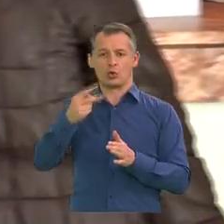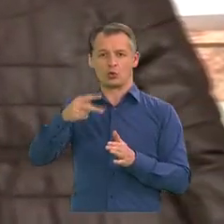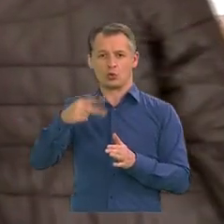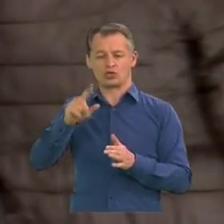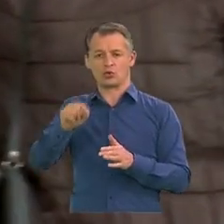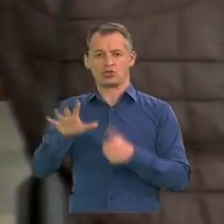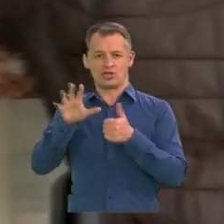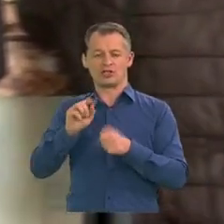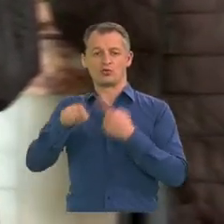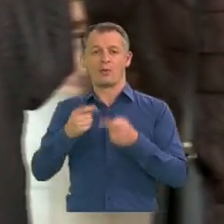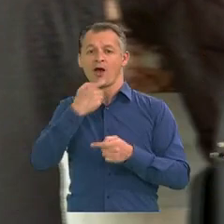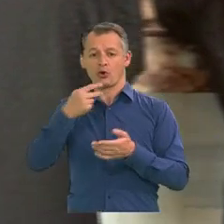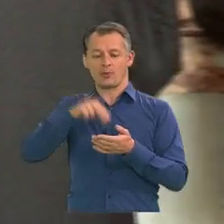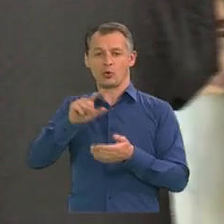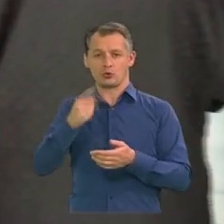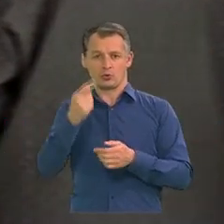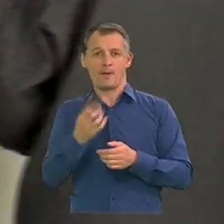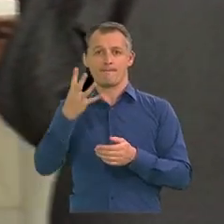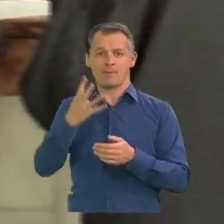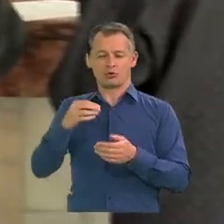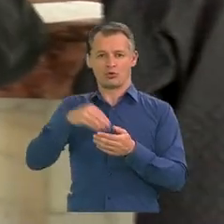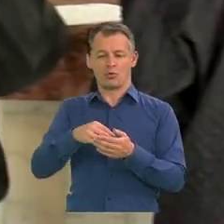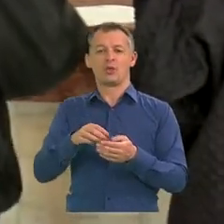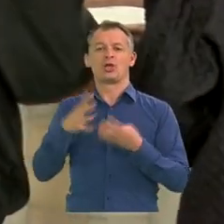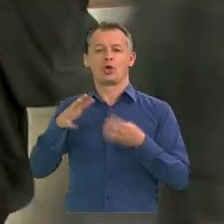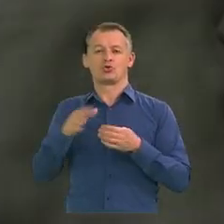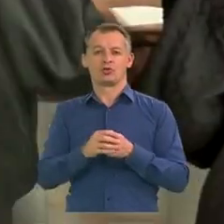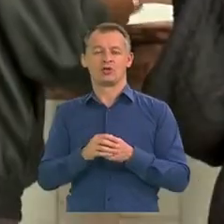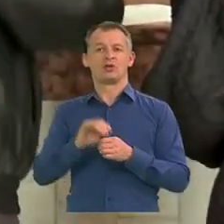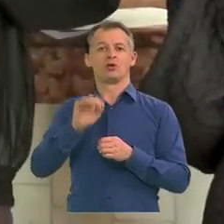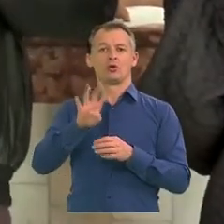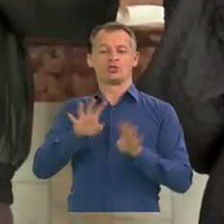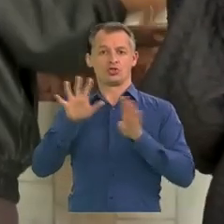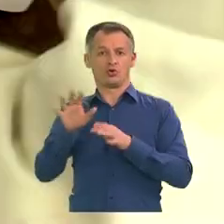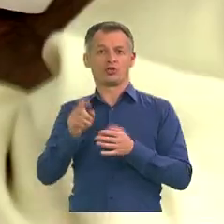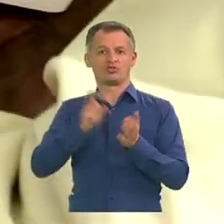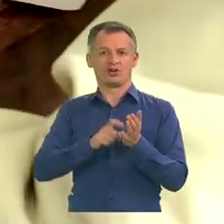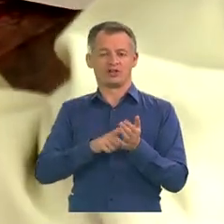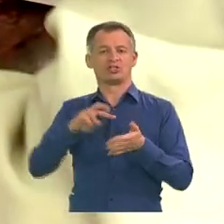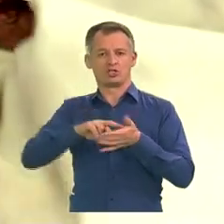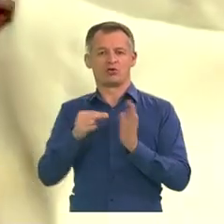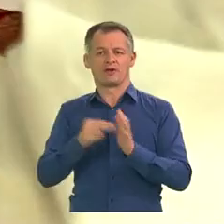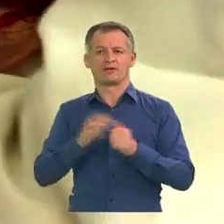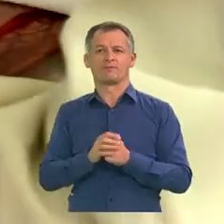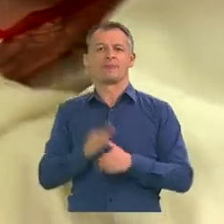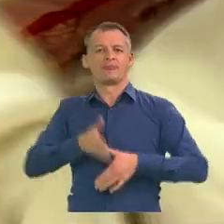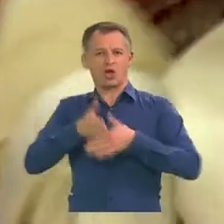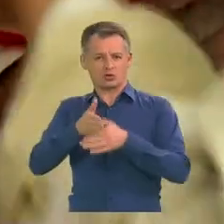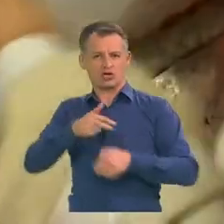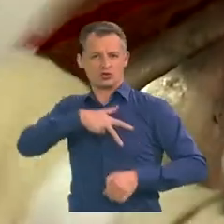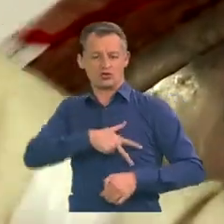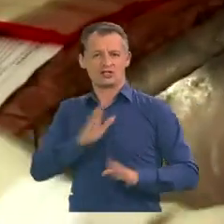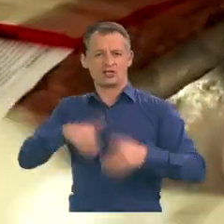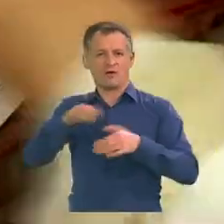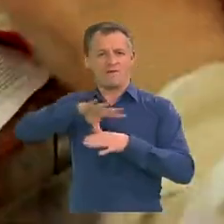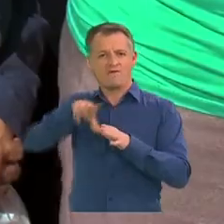226/2021 s-au depus 4989 de cereri soluționate. Ajutoarele sociale pentru încălzirea locuinței se dau